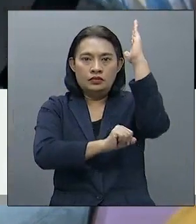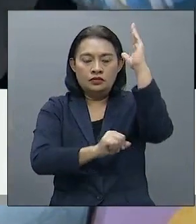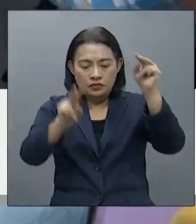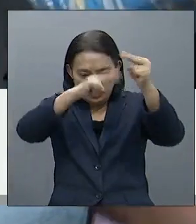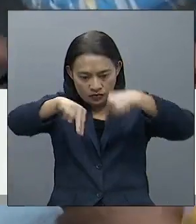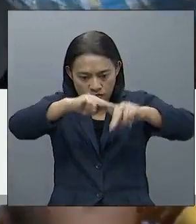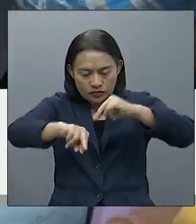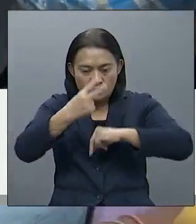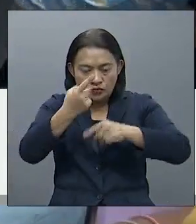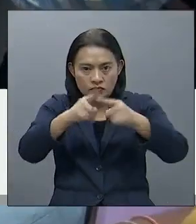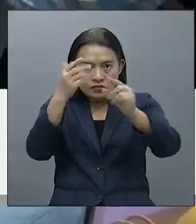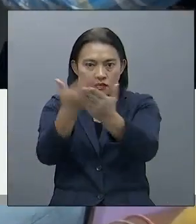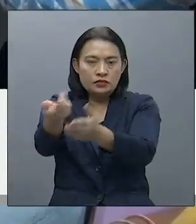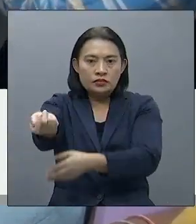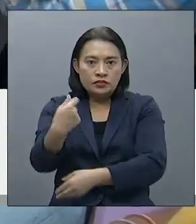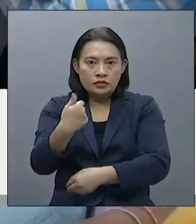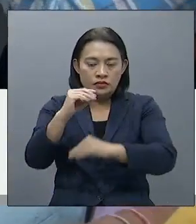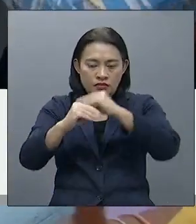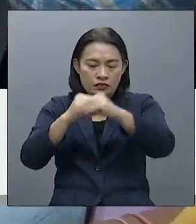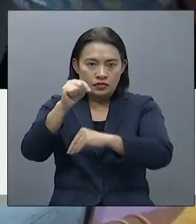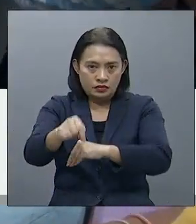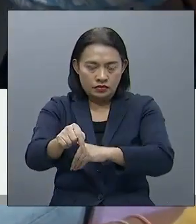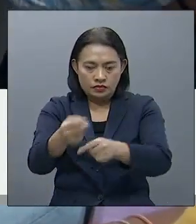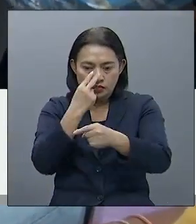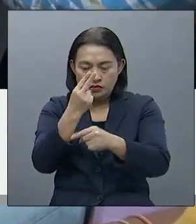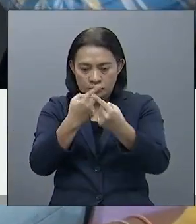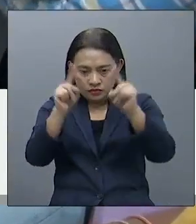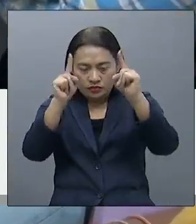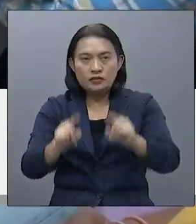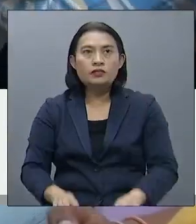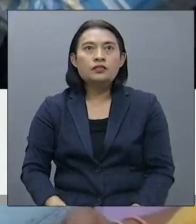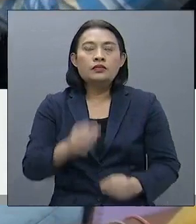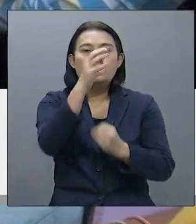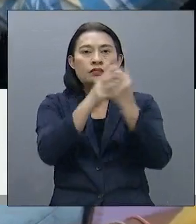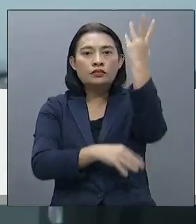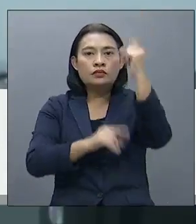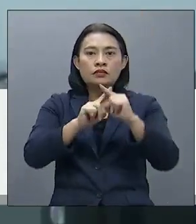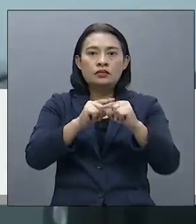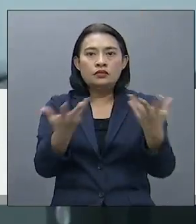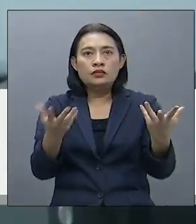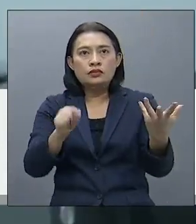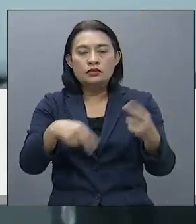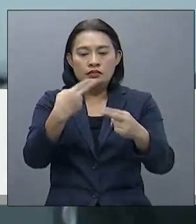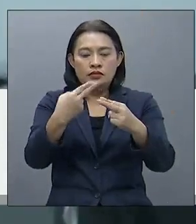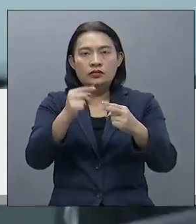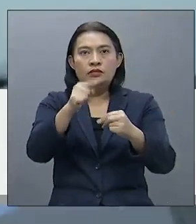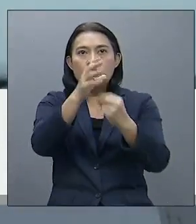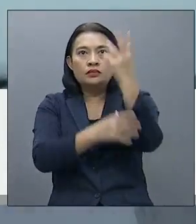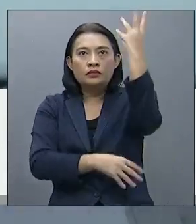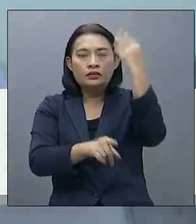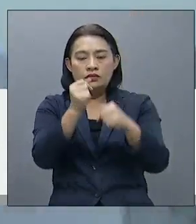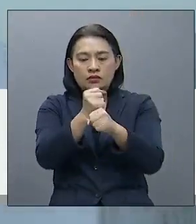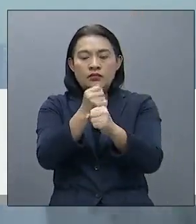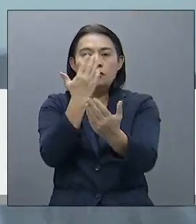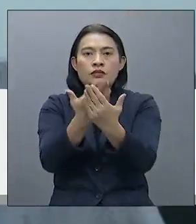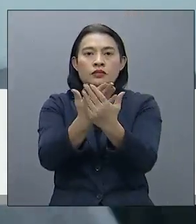ข้อพิรุธการจ่ายเงินเยียวยาโครงการนี้หลังจากที่พบต้นไม้ทิพย์หลายรายการในรายชื่อต้นไม้ที่ต้องนำมาคิดเป็นเงินช่ว